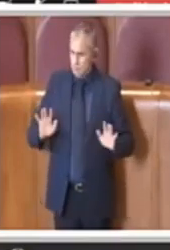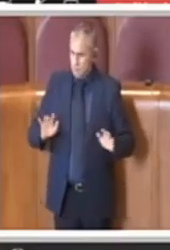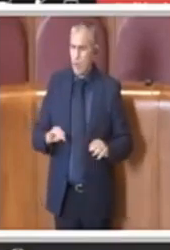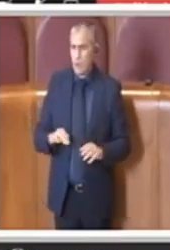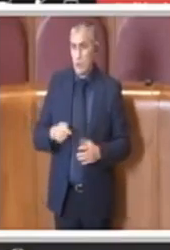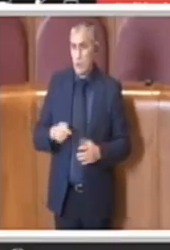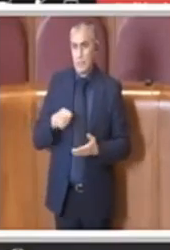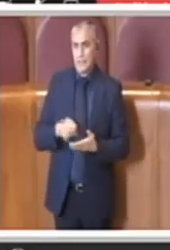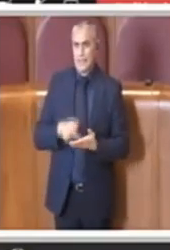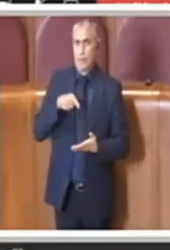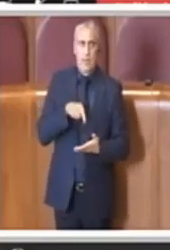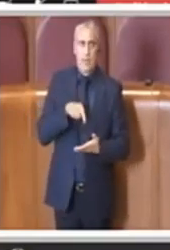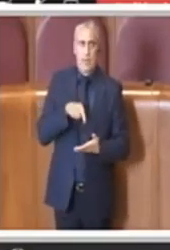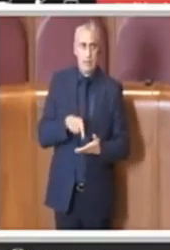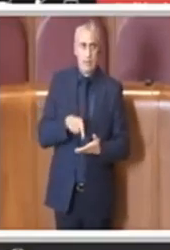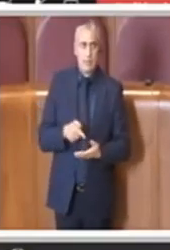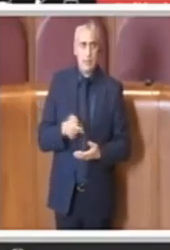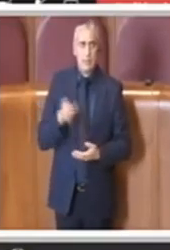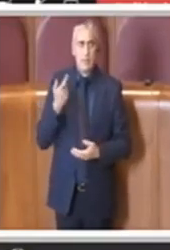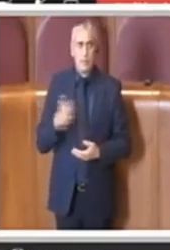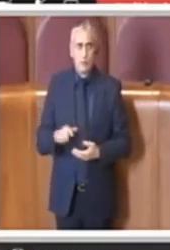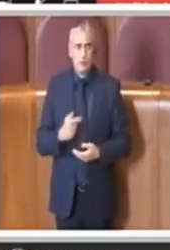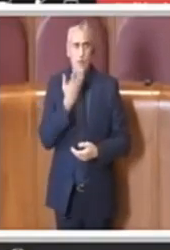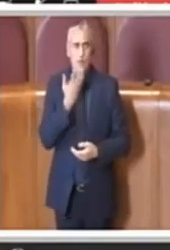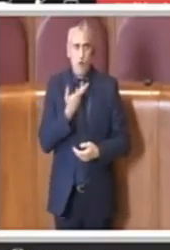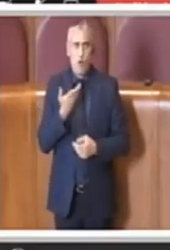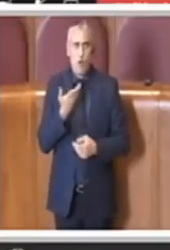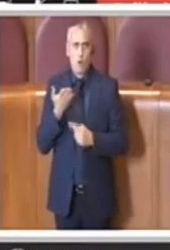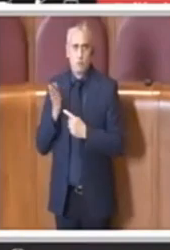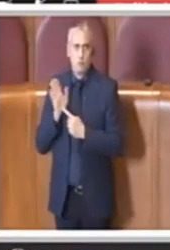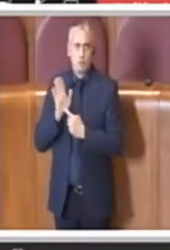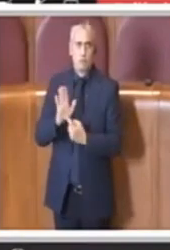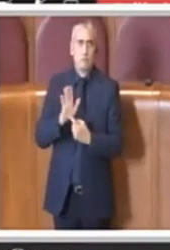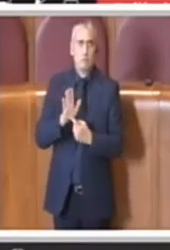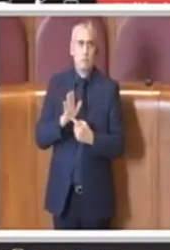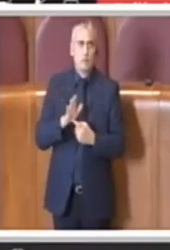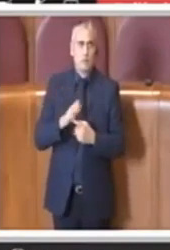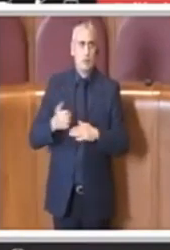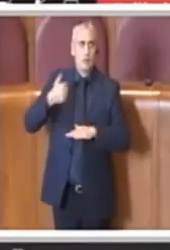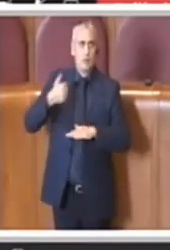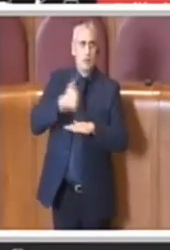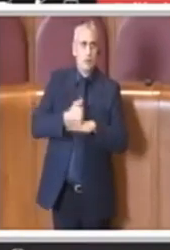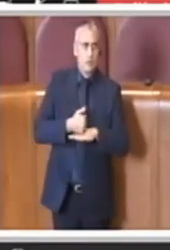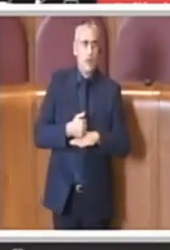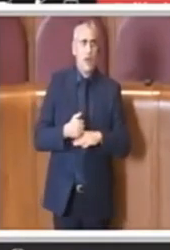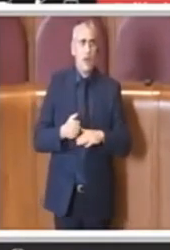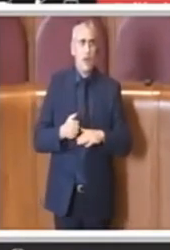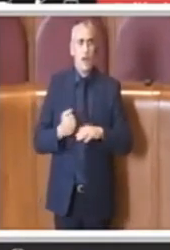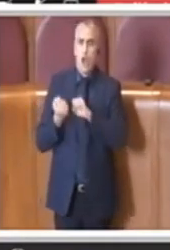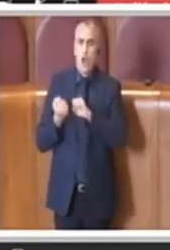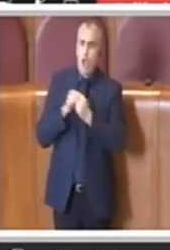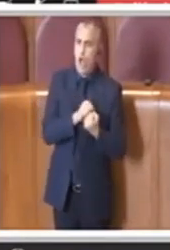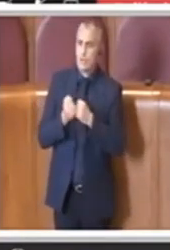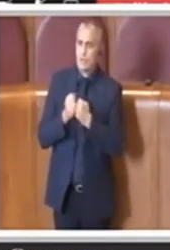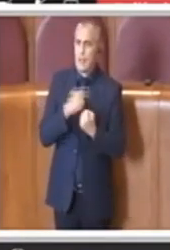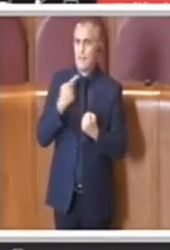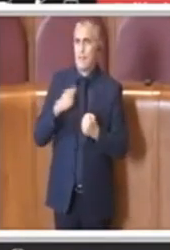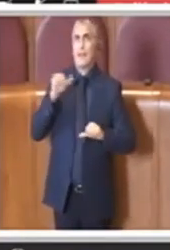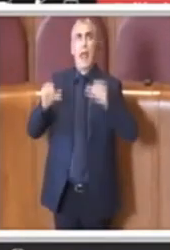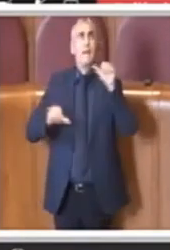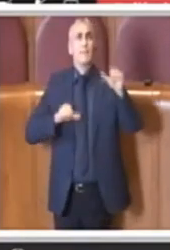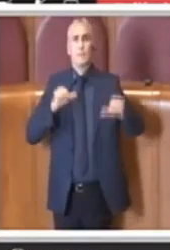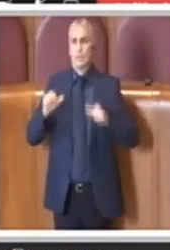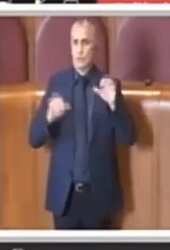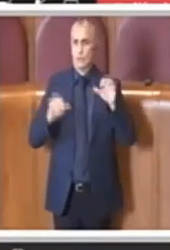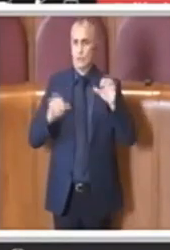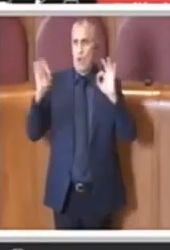per mettere in mostra la capitale sulla lotta ai cambiamenti climatici. Perciò io intanto